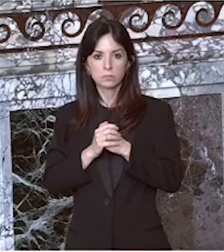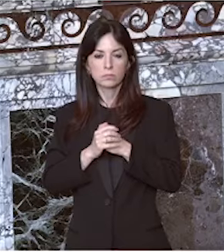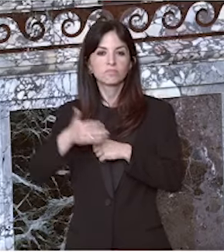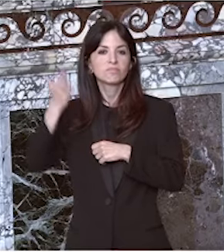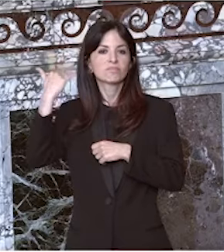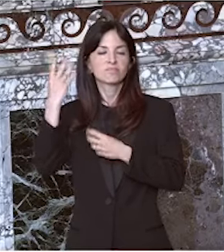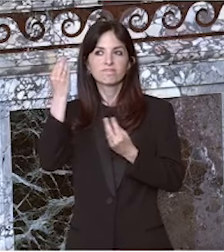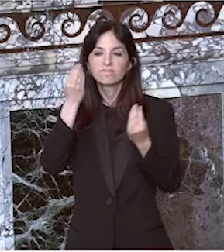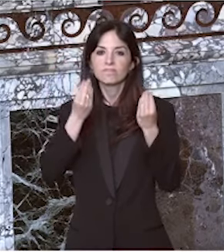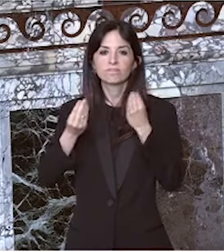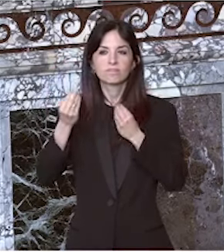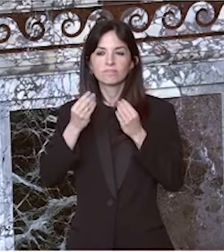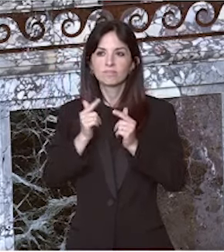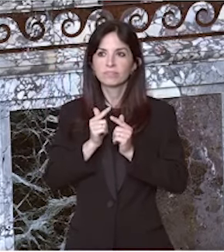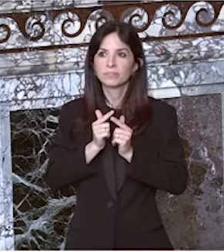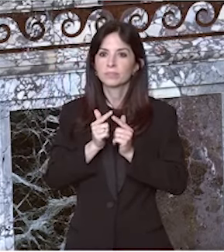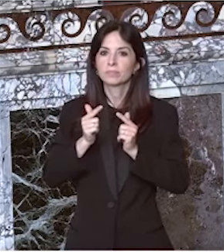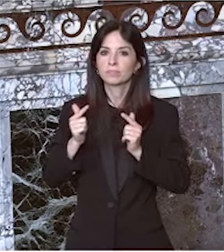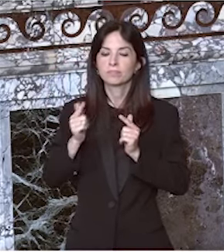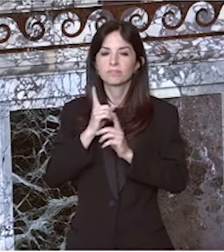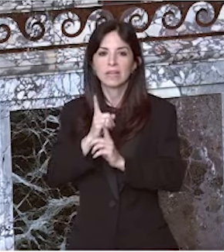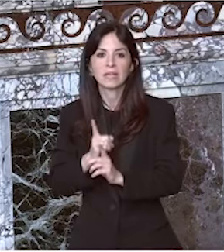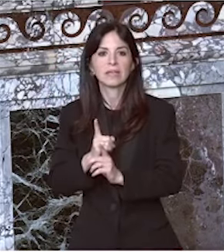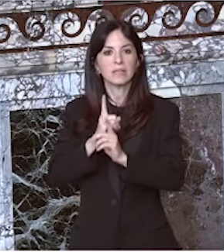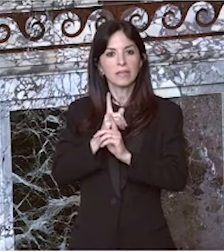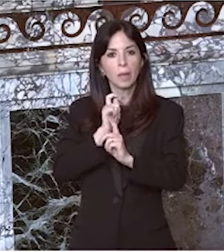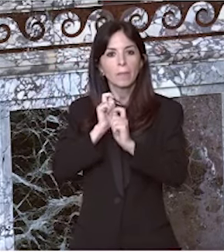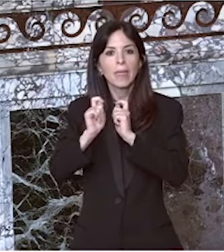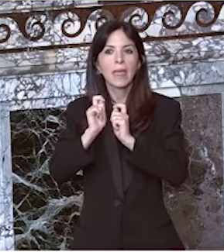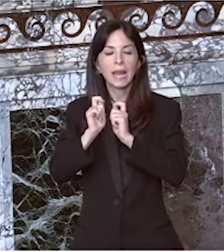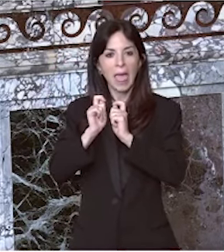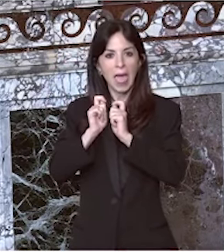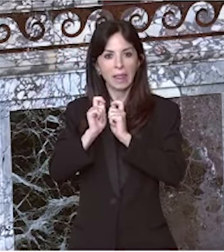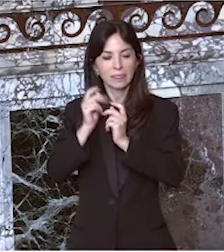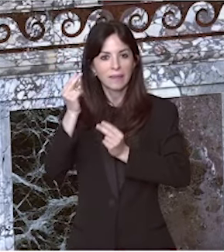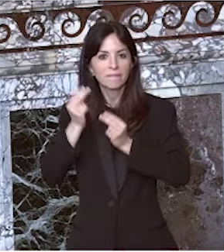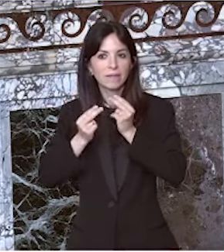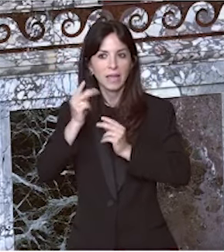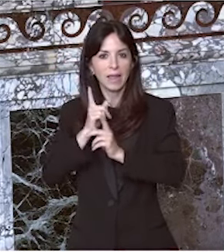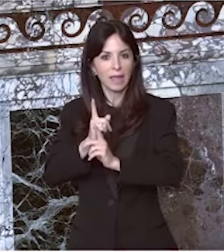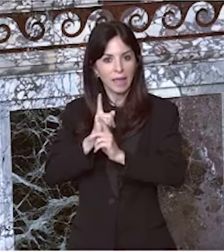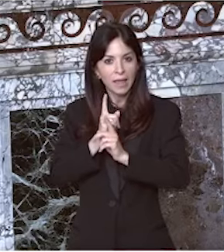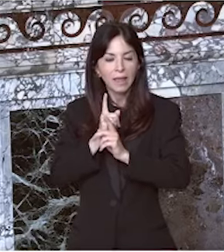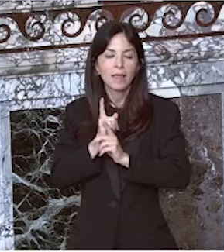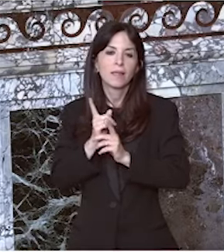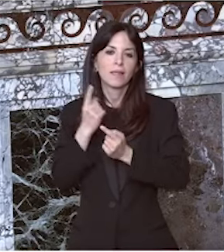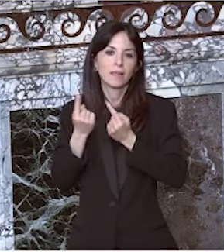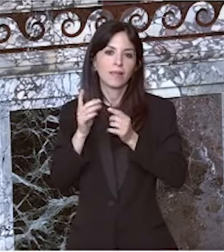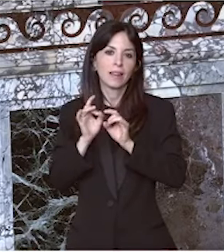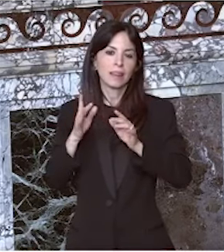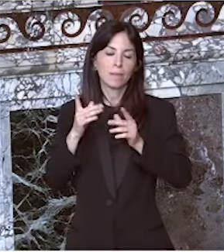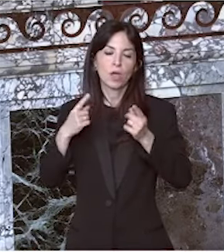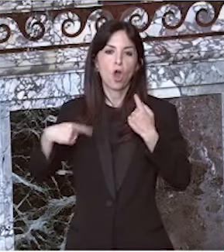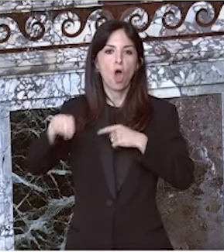Allora ci si interrogava sulla crescente interdipendenza dei mercati finanziari in un contesto di libero movimento dei